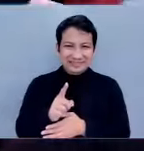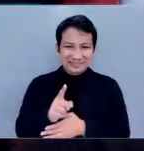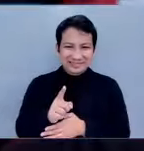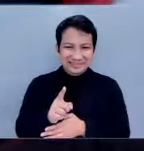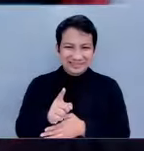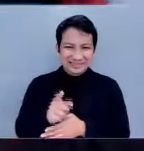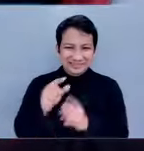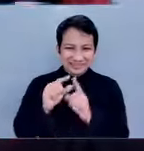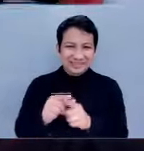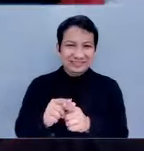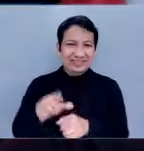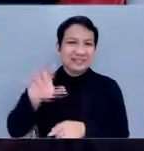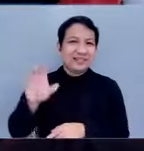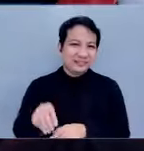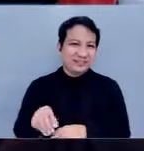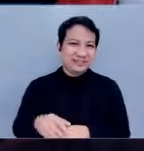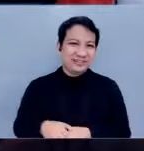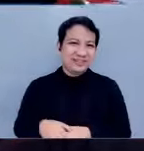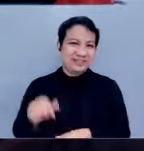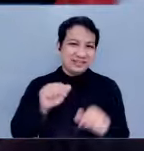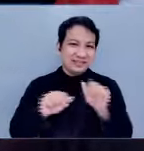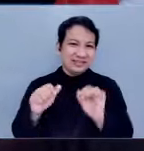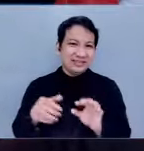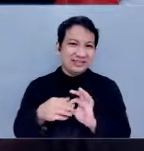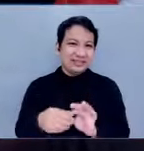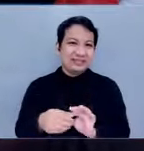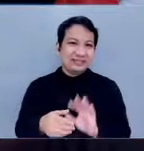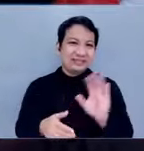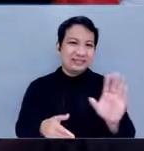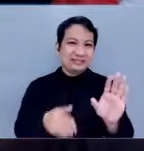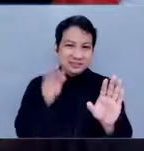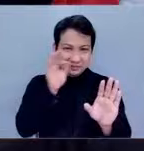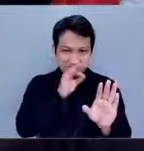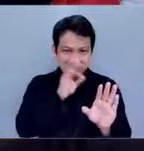Authentic. Diba? Diba? Diba yung animation, all Filipino media.